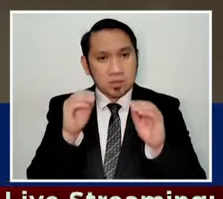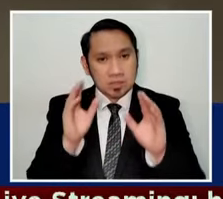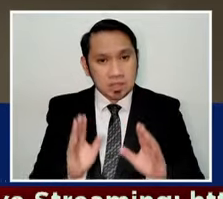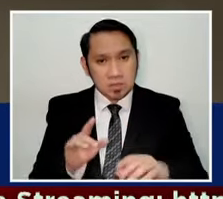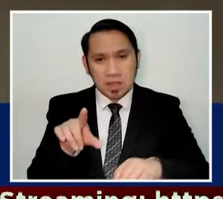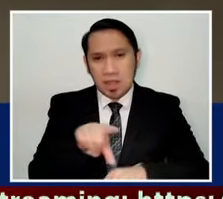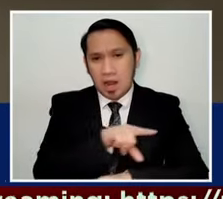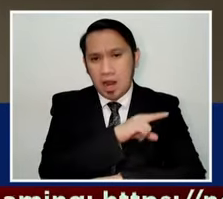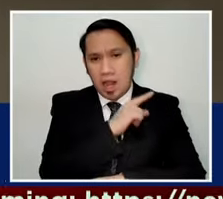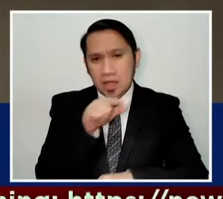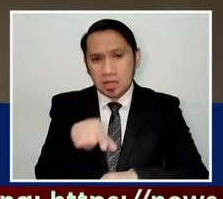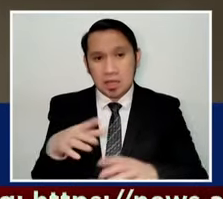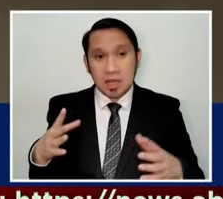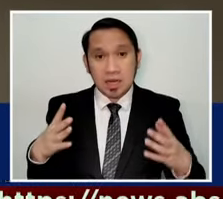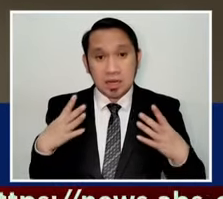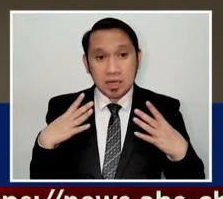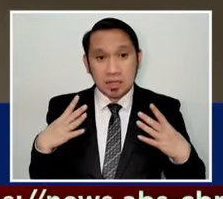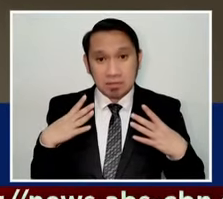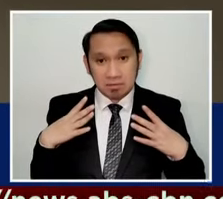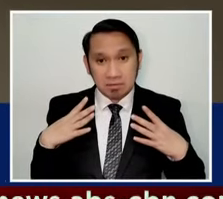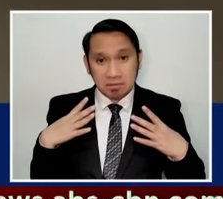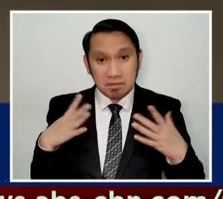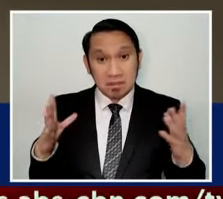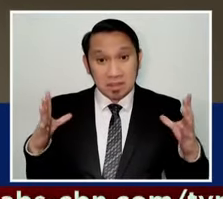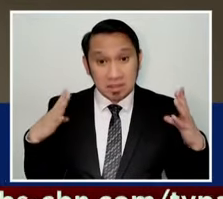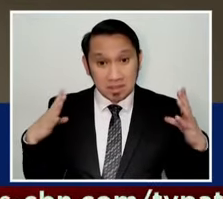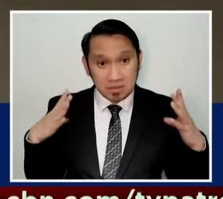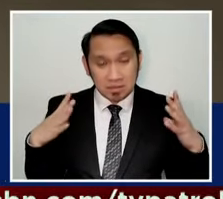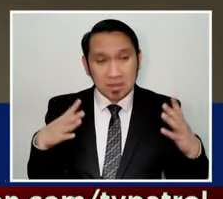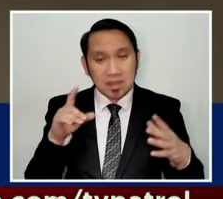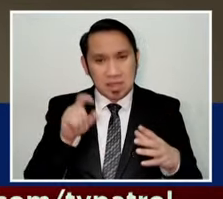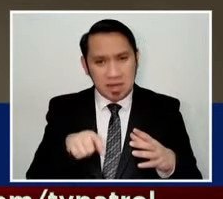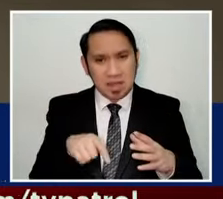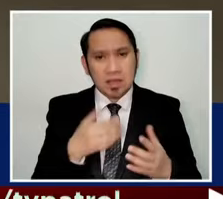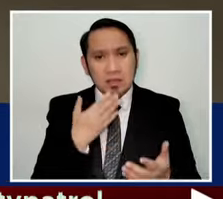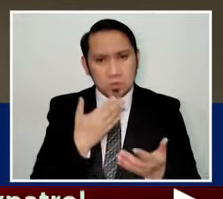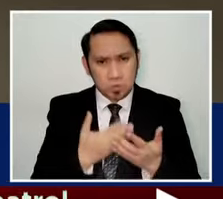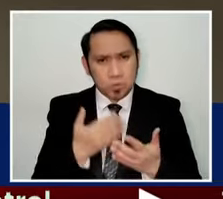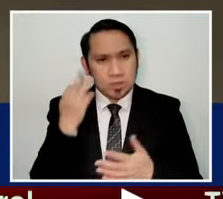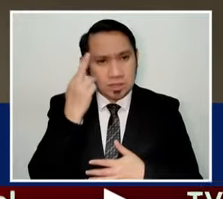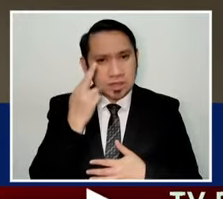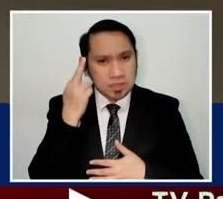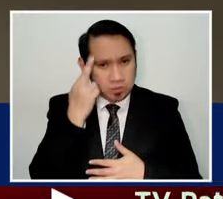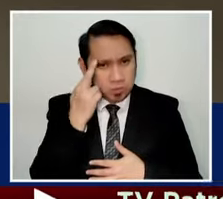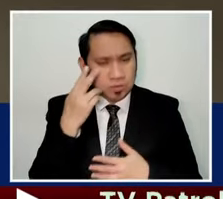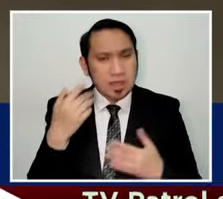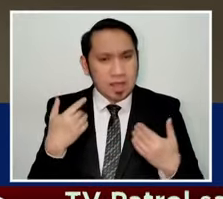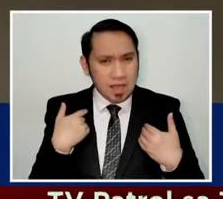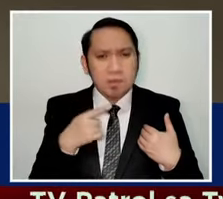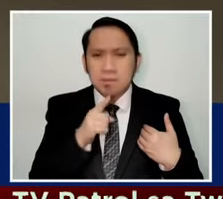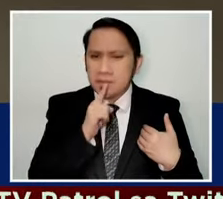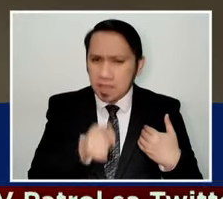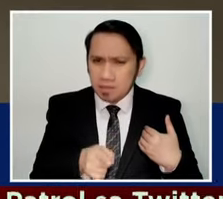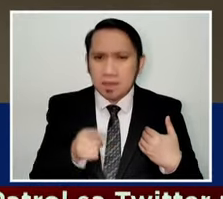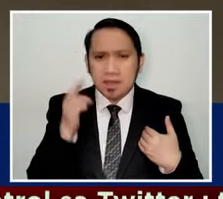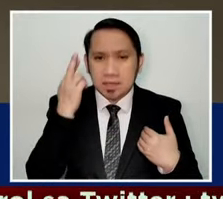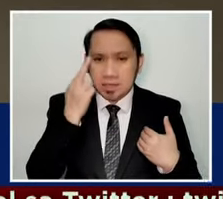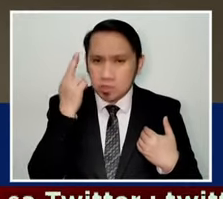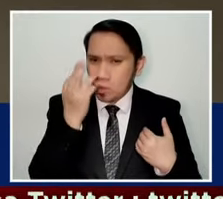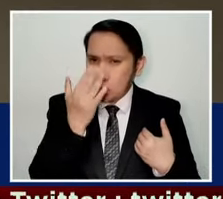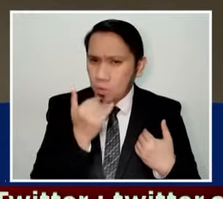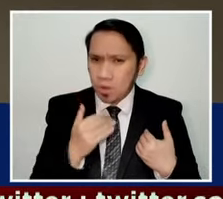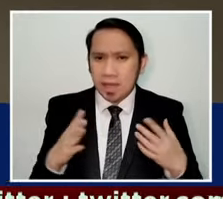leave, kailangan meron namang justification, yung reasonable na dahilan bakit siya nag-leave.